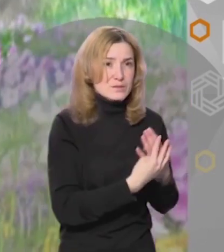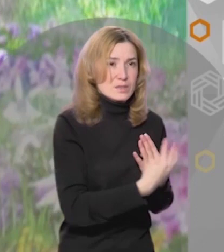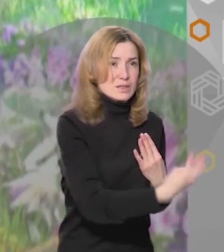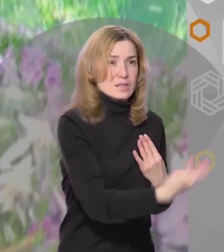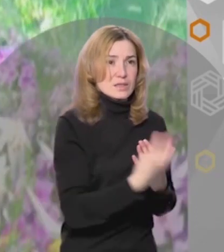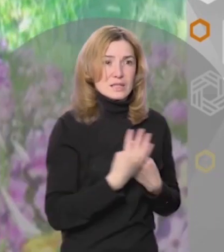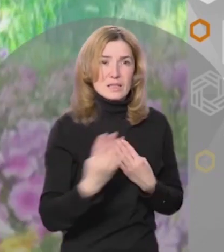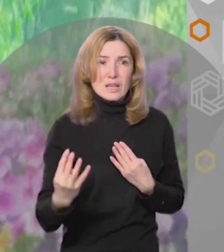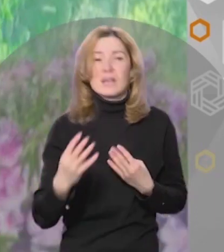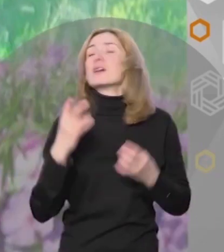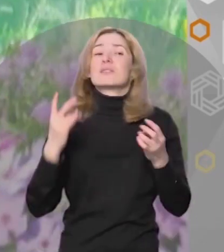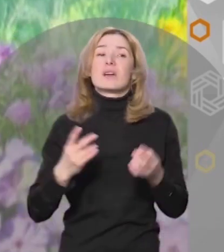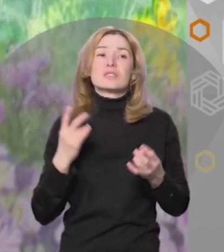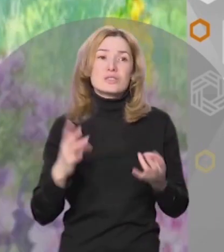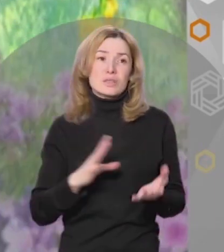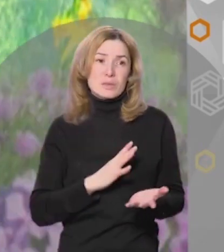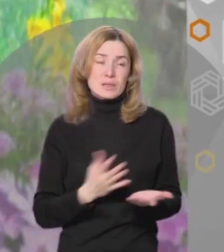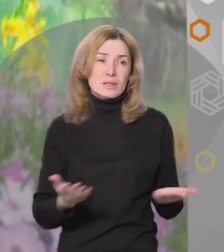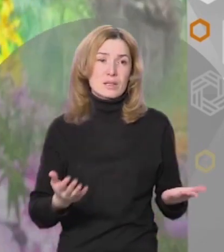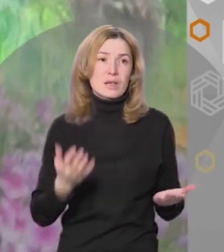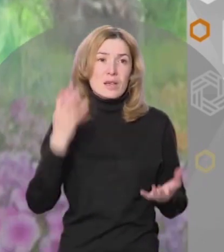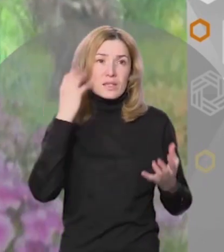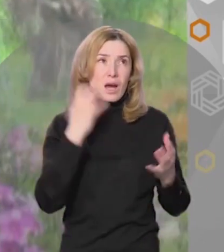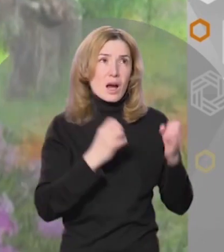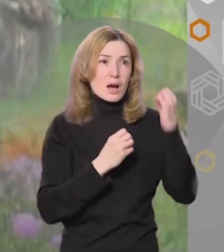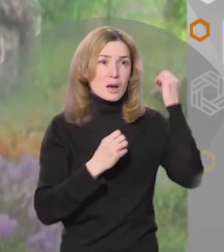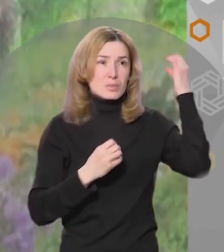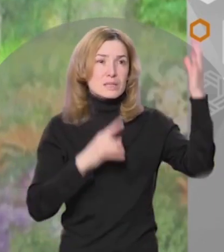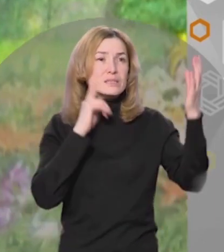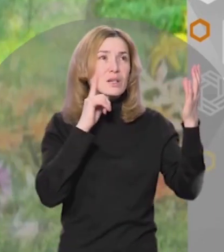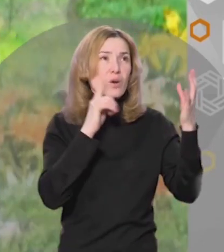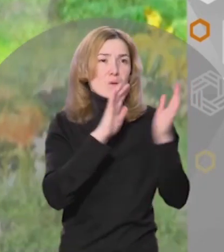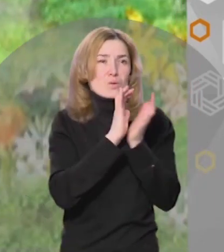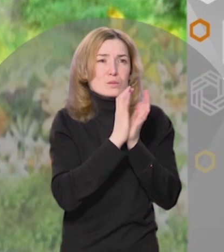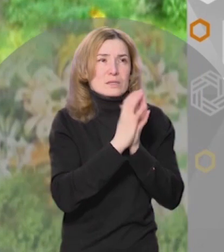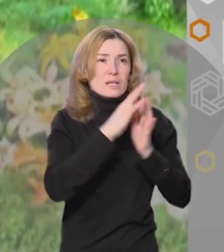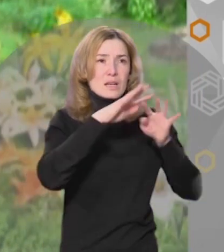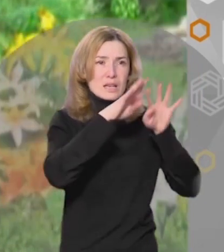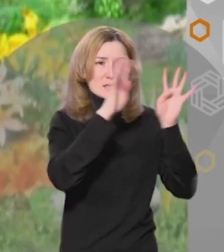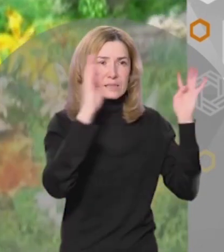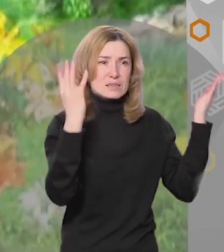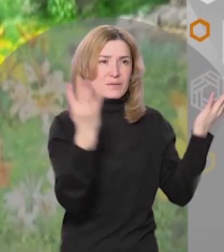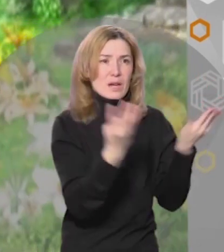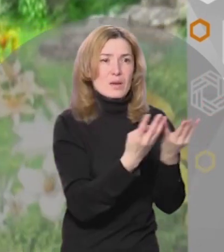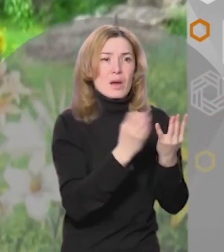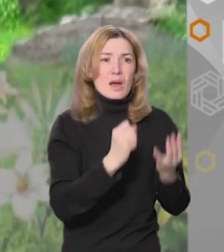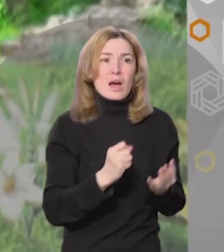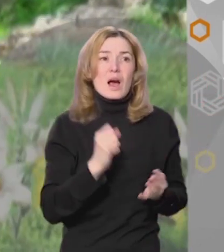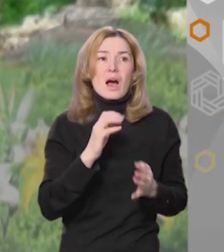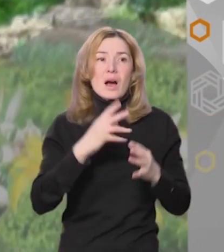маргаритки, нежно светились ирисы, яблоня зеленела густыми ветвями, а у